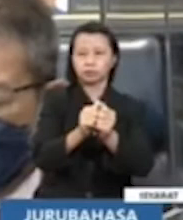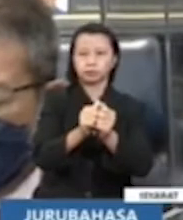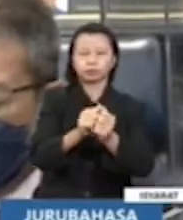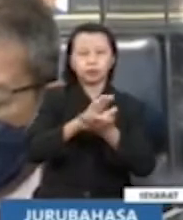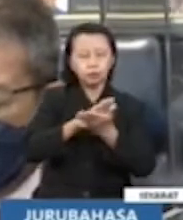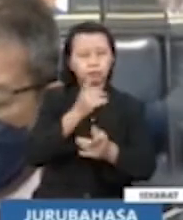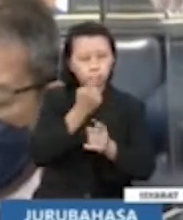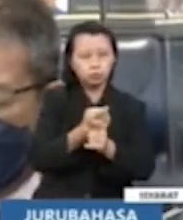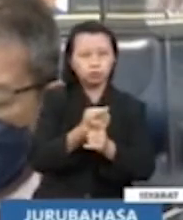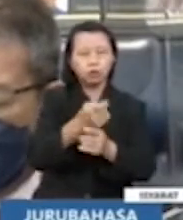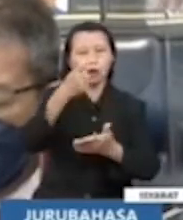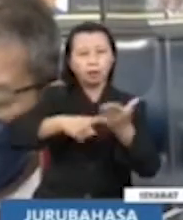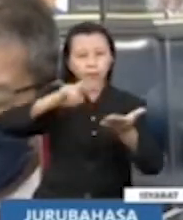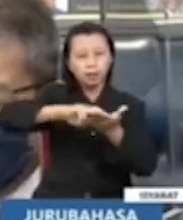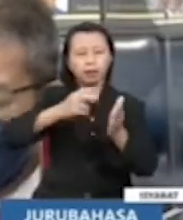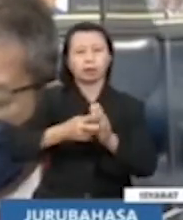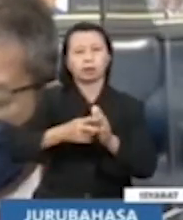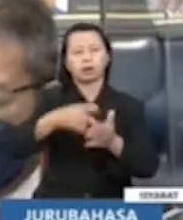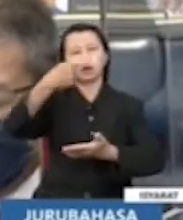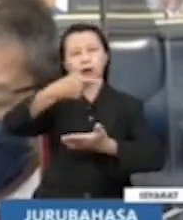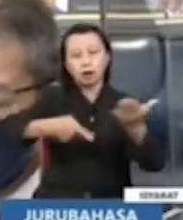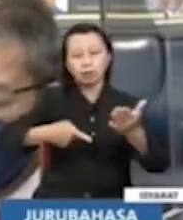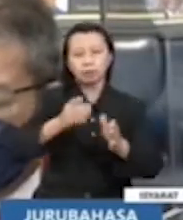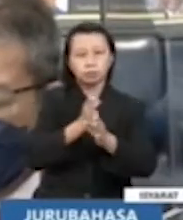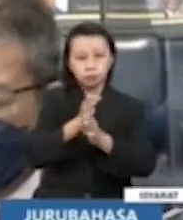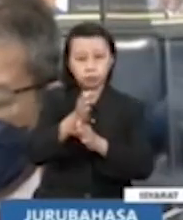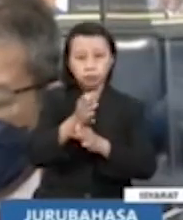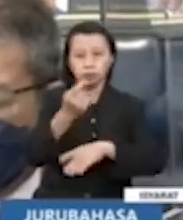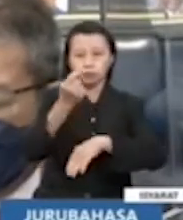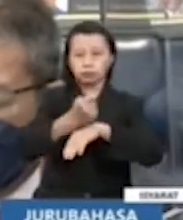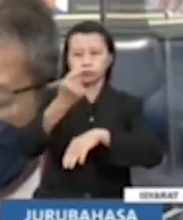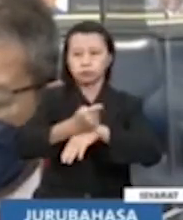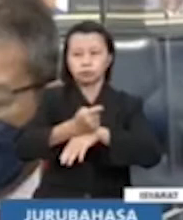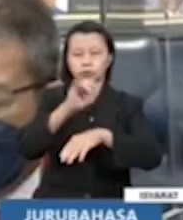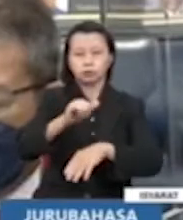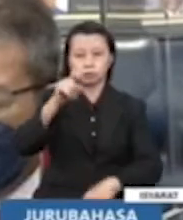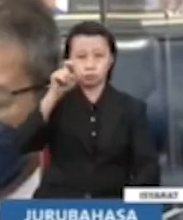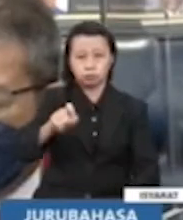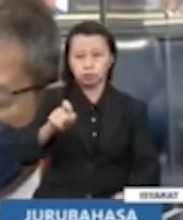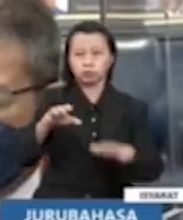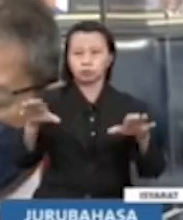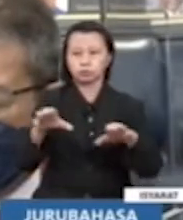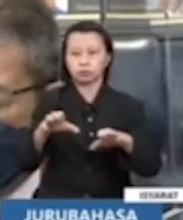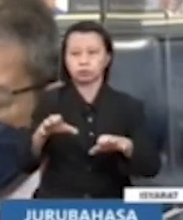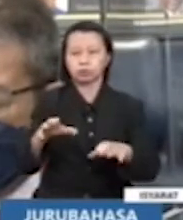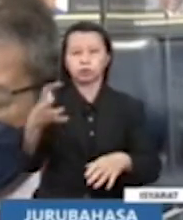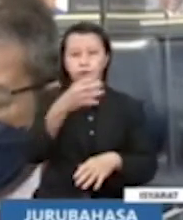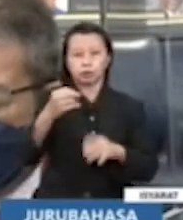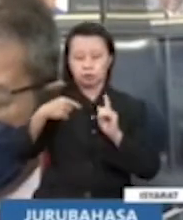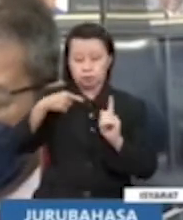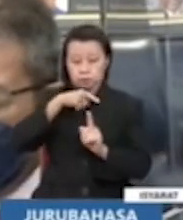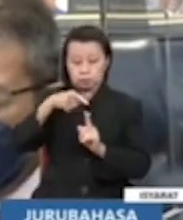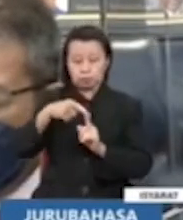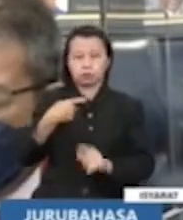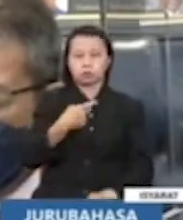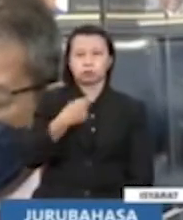dengan kemas apa yang dimaksudkan, apakah bidang tugasan yang harus dilaksanakan. Dan apabila